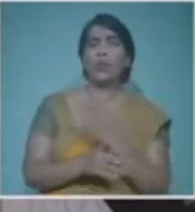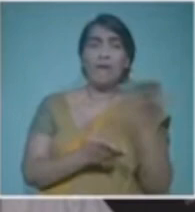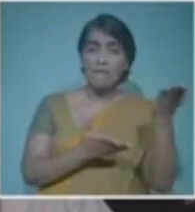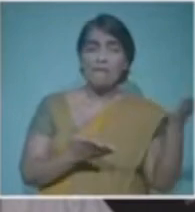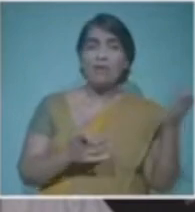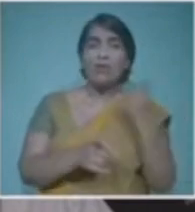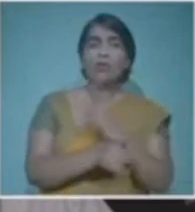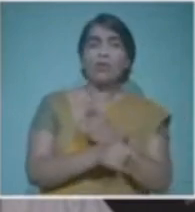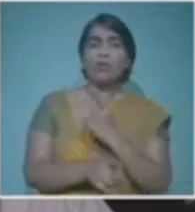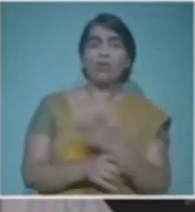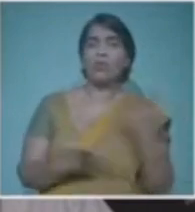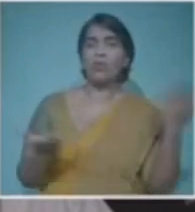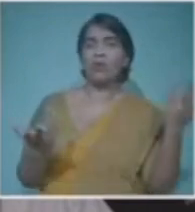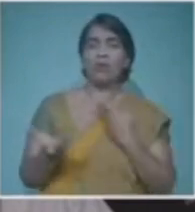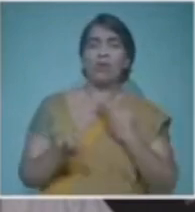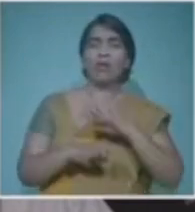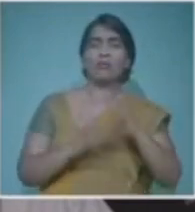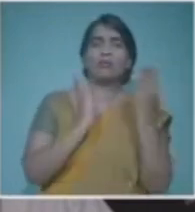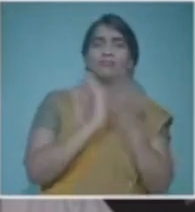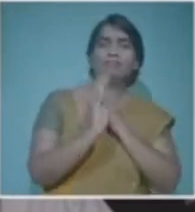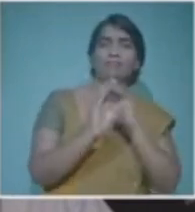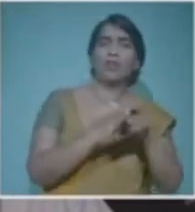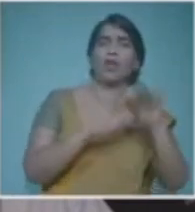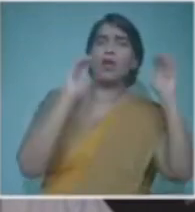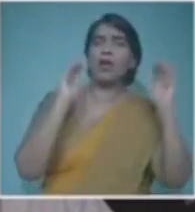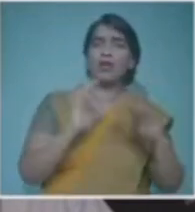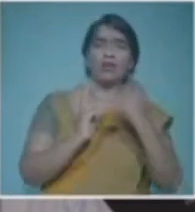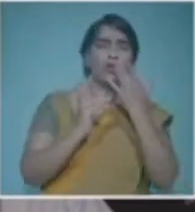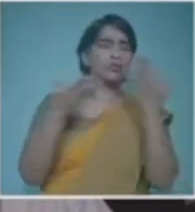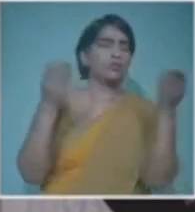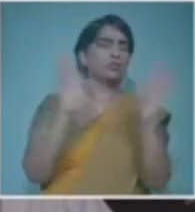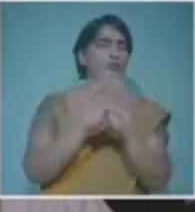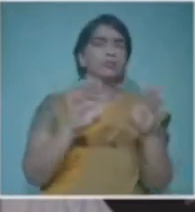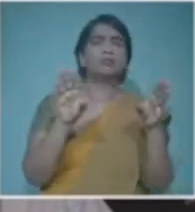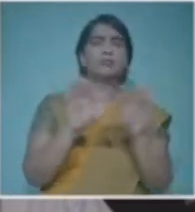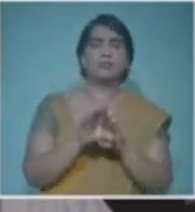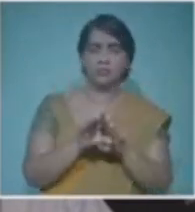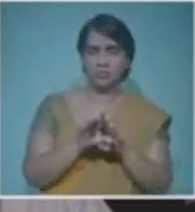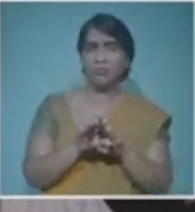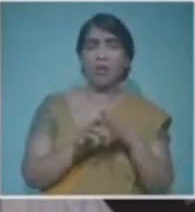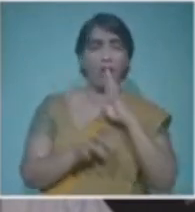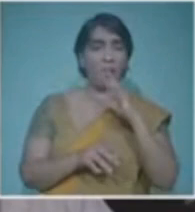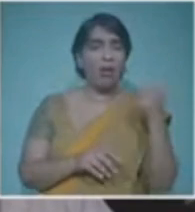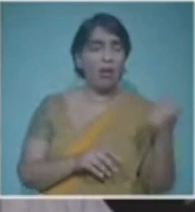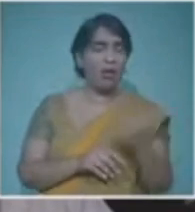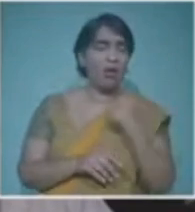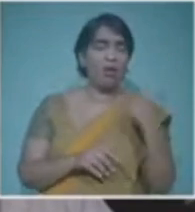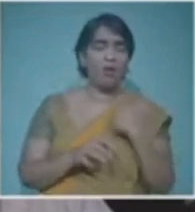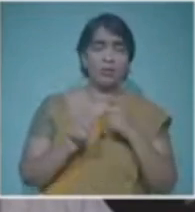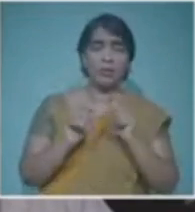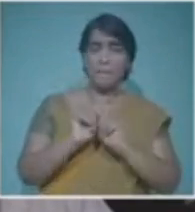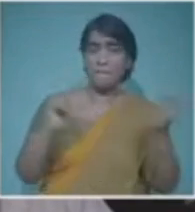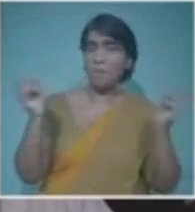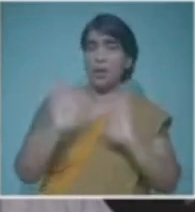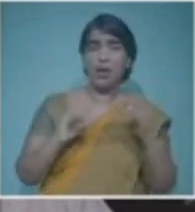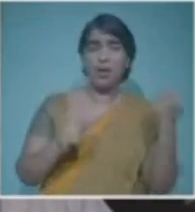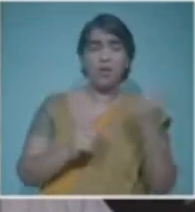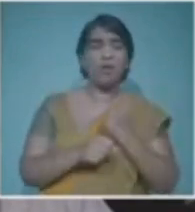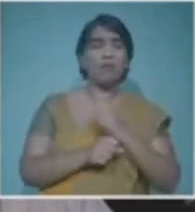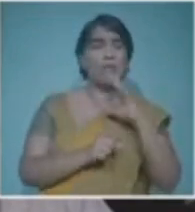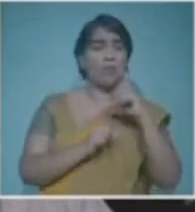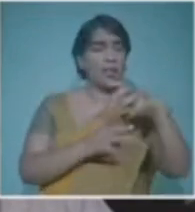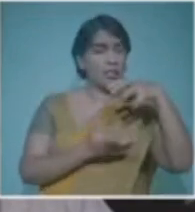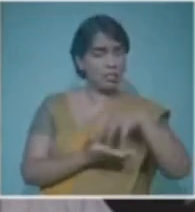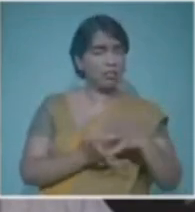ඉල්ලුමක් නැති වෙලා ඒ පාසල් වැහිණ තත්ත්වයකට පත් වෙලා අද පැකින් කඩපුත් නැති බාණ්ඩ පාසල් වලට දීපු ඒවා ගම්පහ දිස්ත්‍රික්කේ